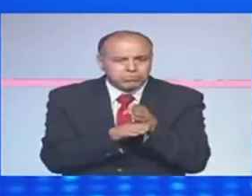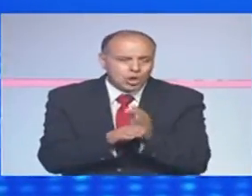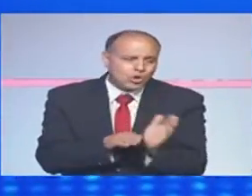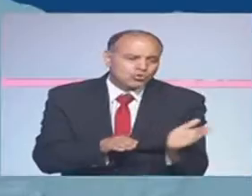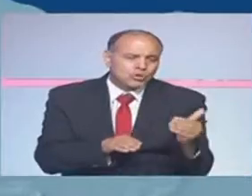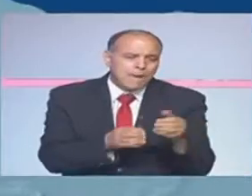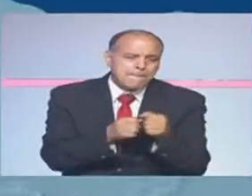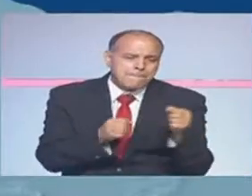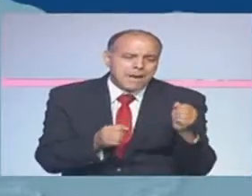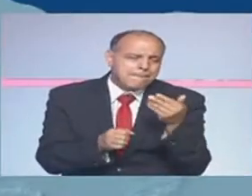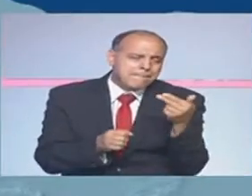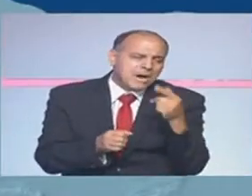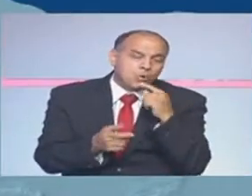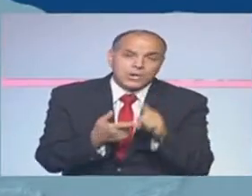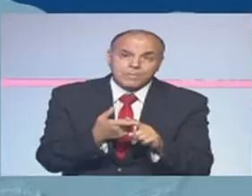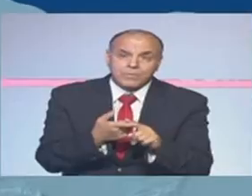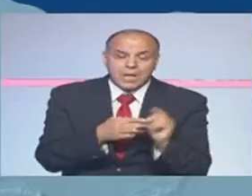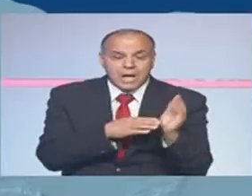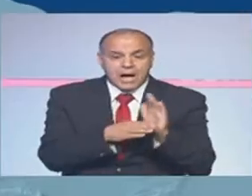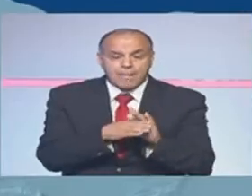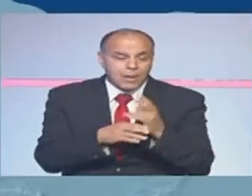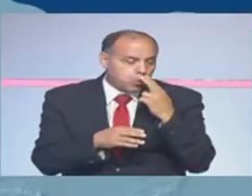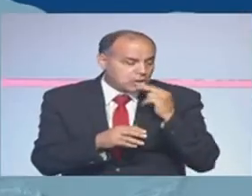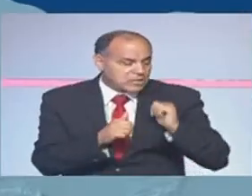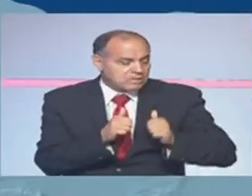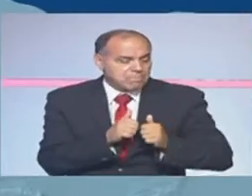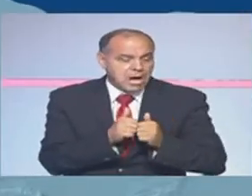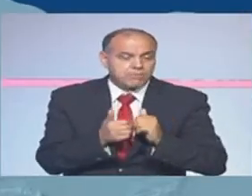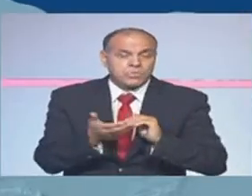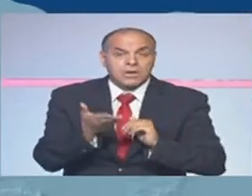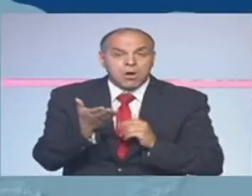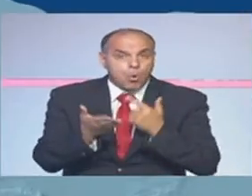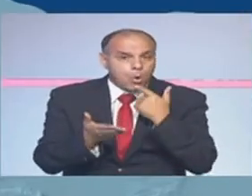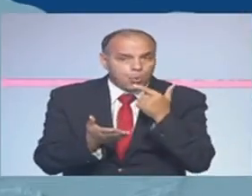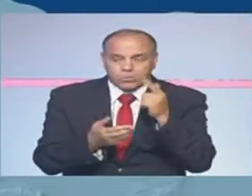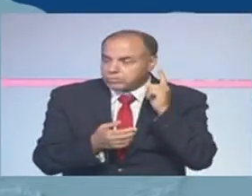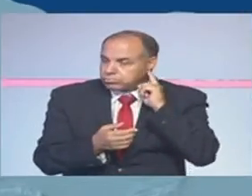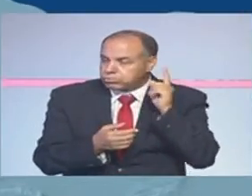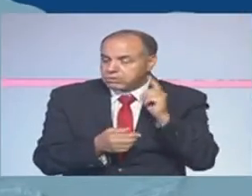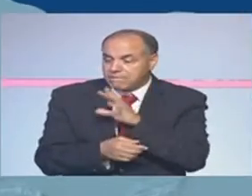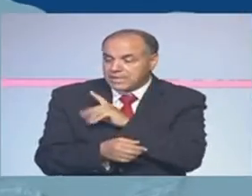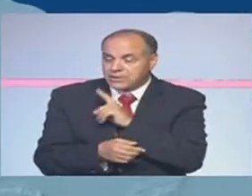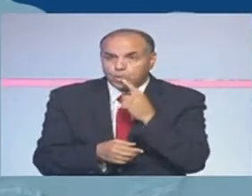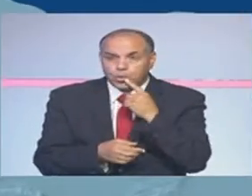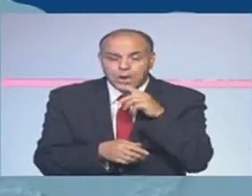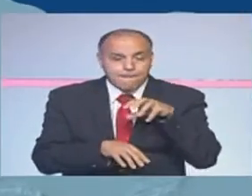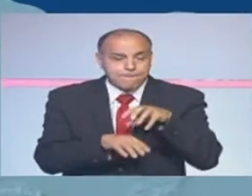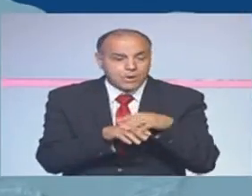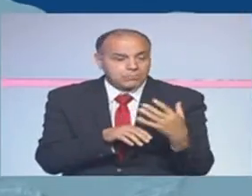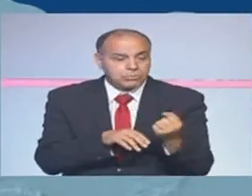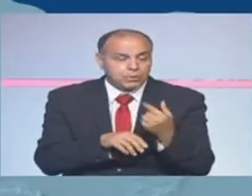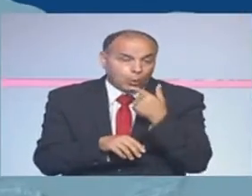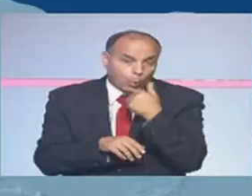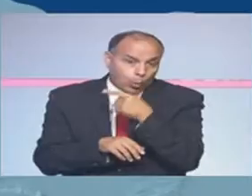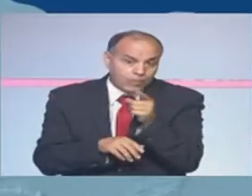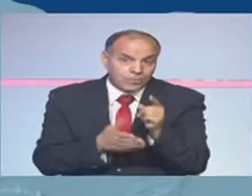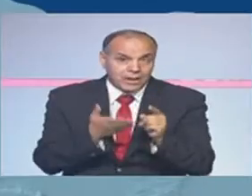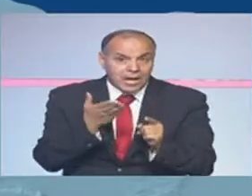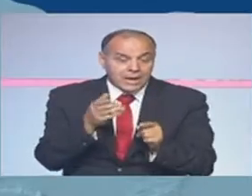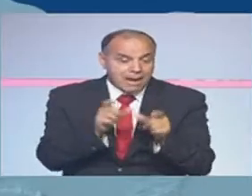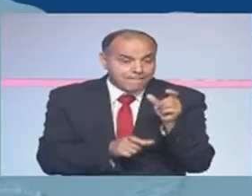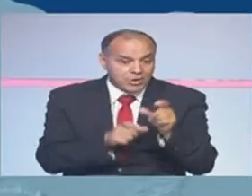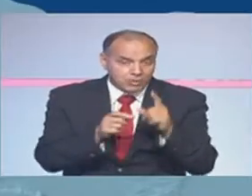باب المغاربه تحت حمايه شرطه الاحتلال ونقلت مصادر فلسطينيه في القدس المحتله قولها ان